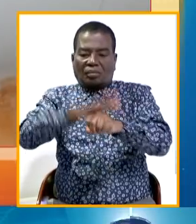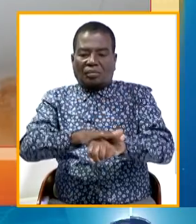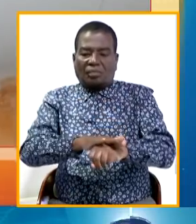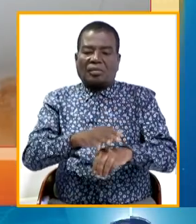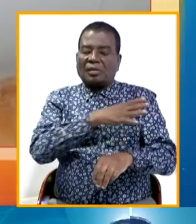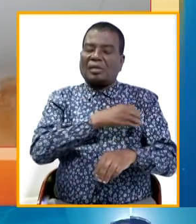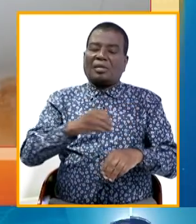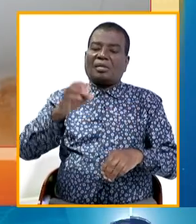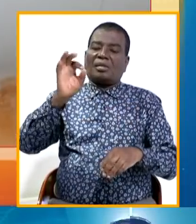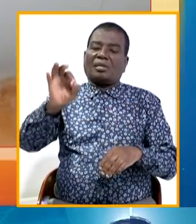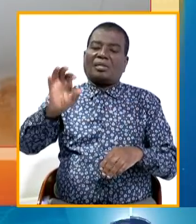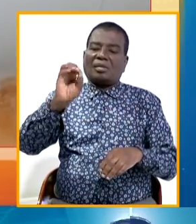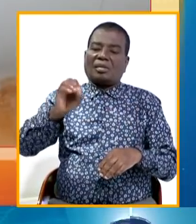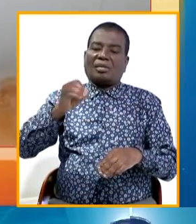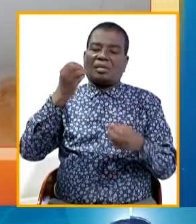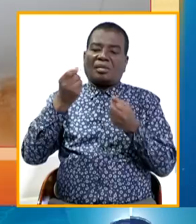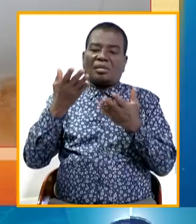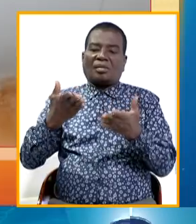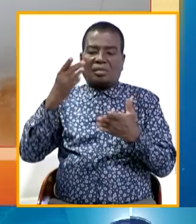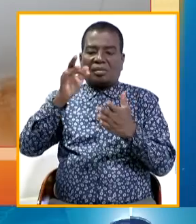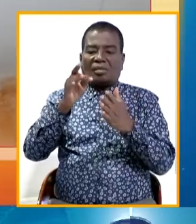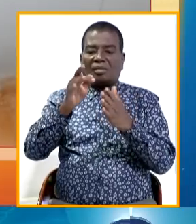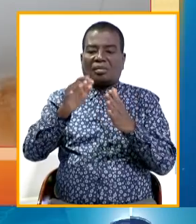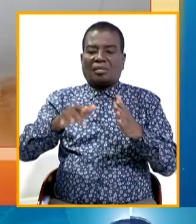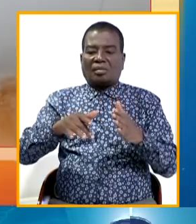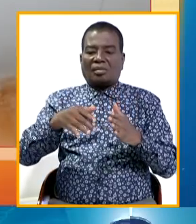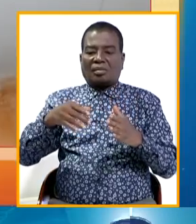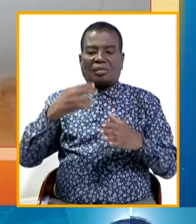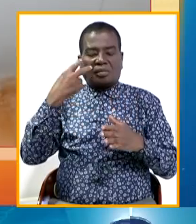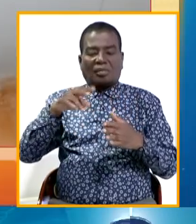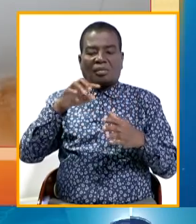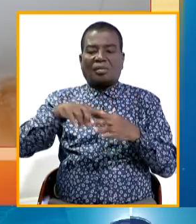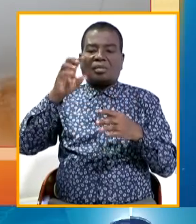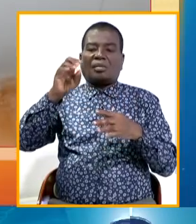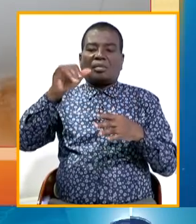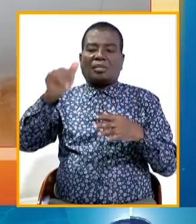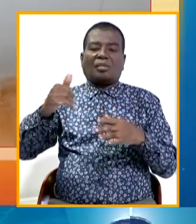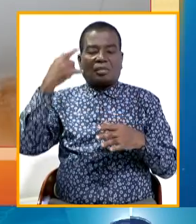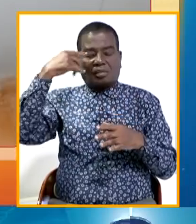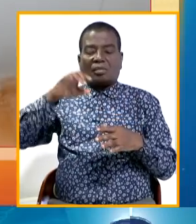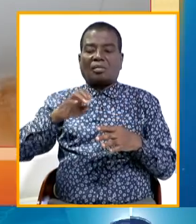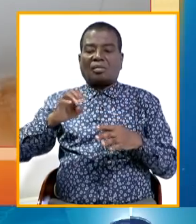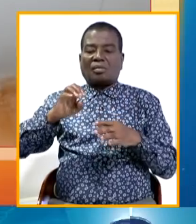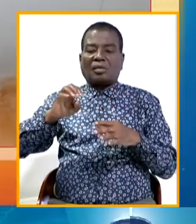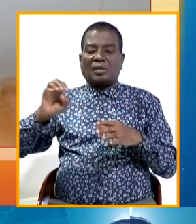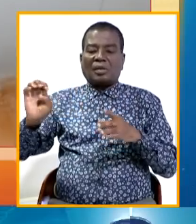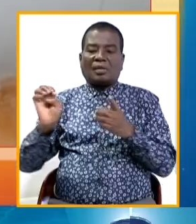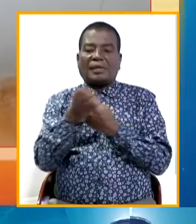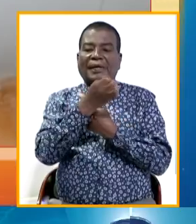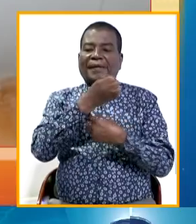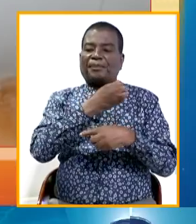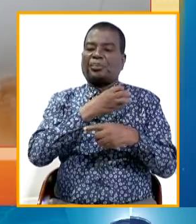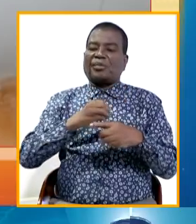ont été recensés, principalement dans les communes de Cocody et de Bingerville. Pour éviter la propagation de la maladie, les